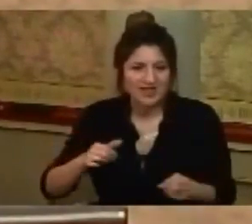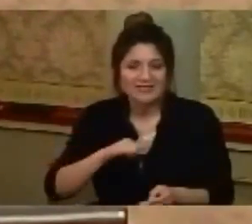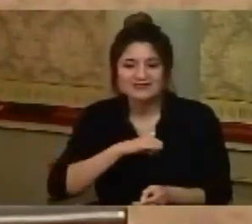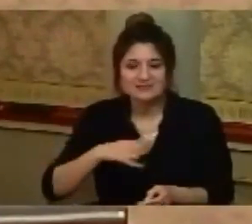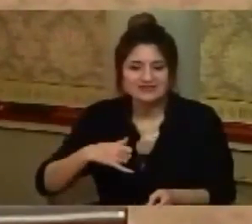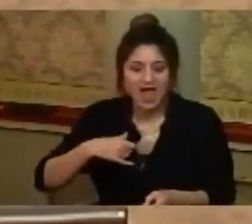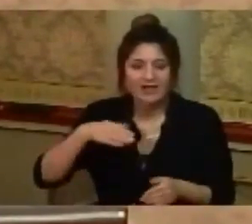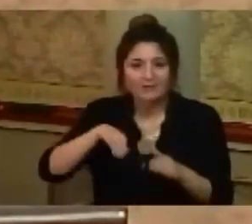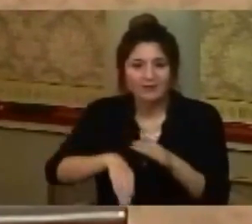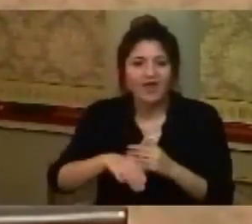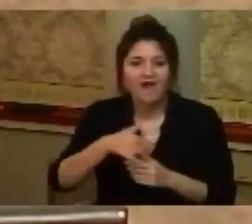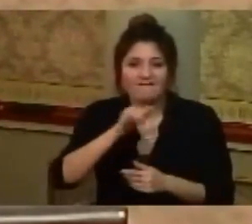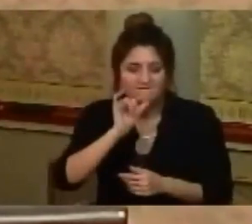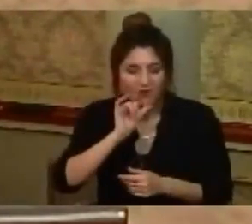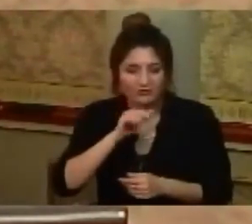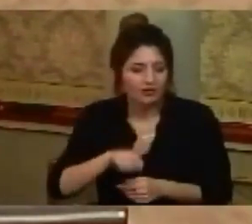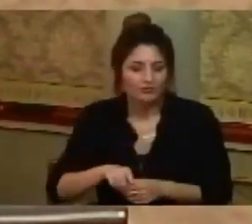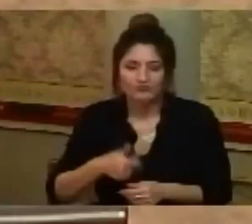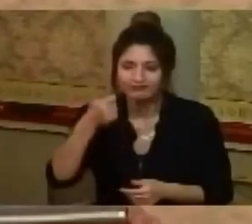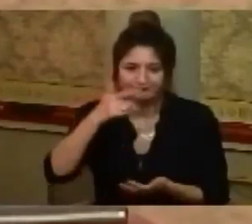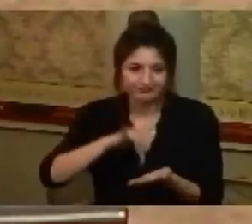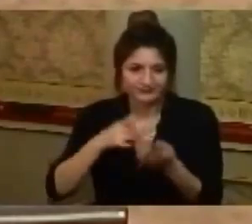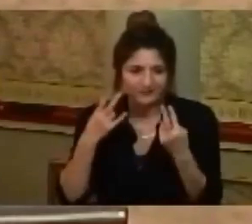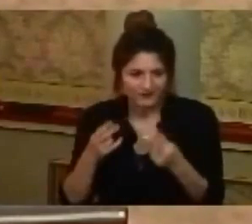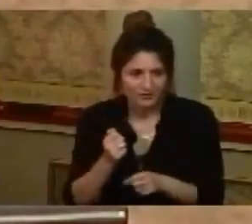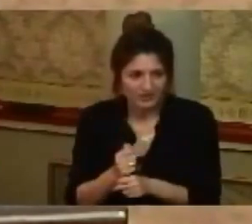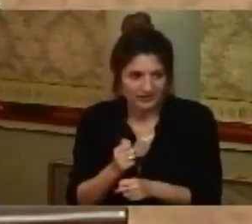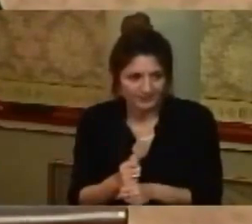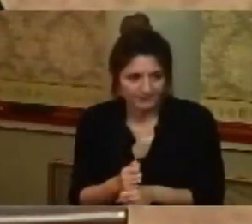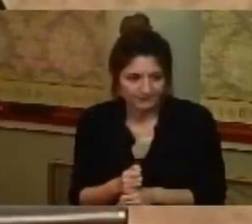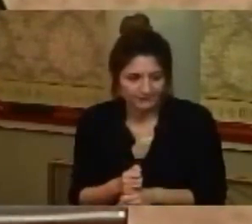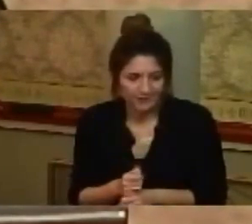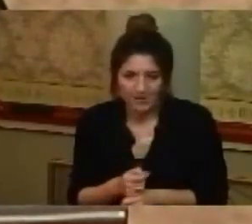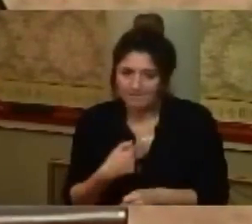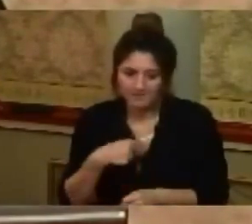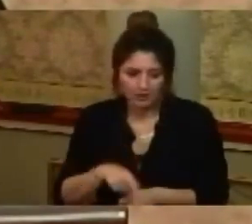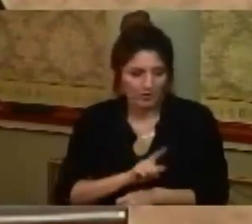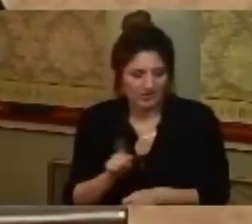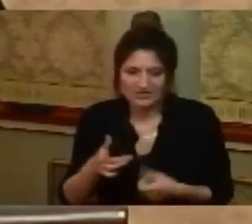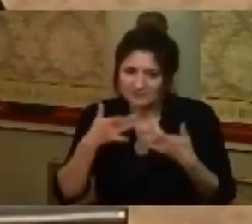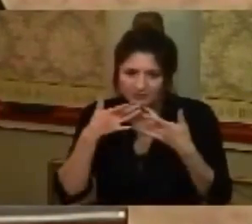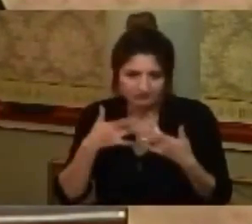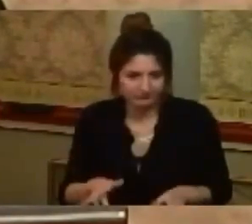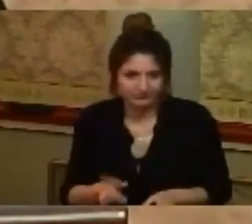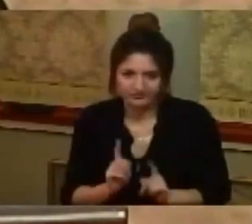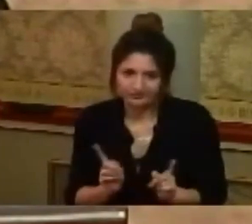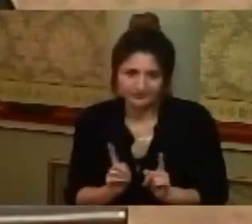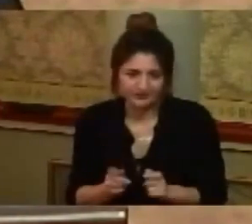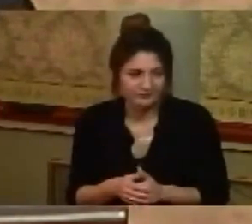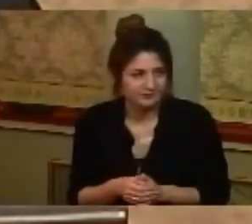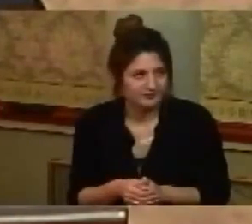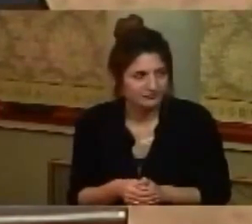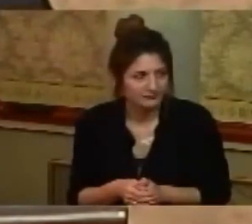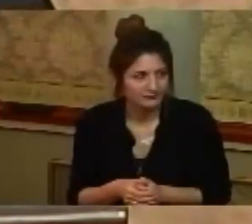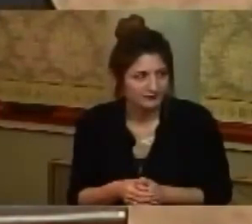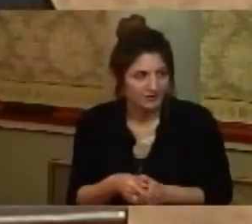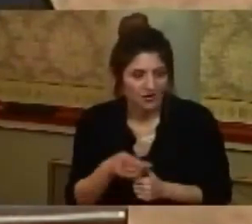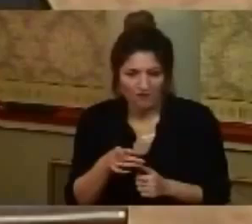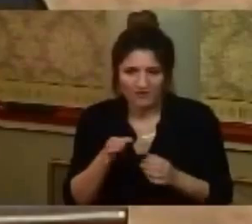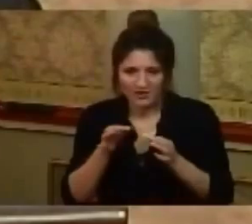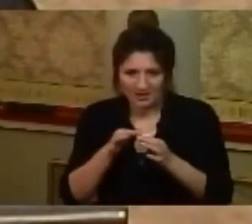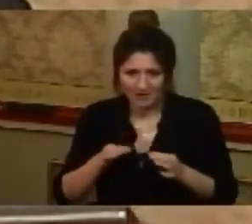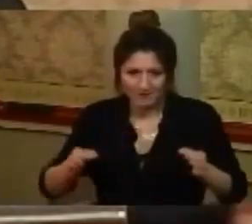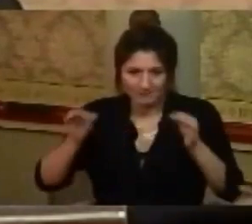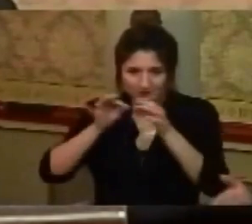vodi su prioriteti ovoga grada. Ni od čega nismo odustali. Pa projekt